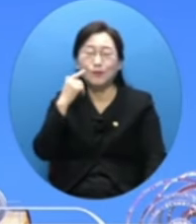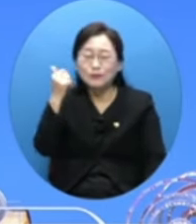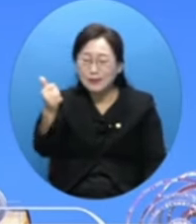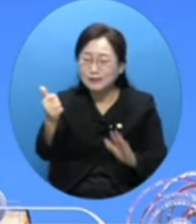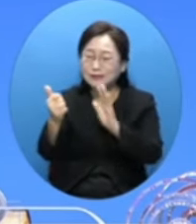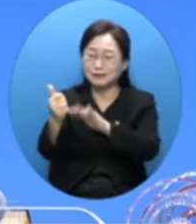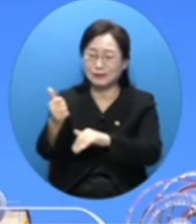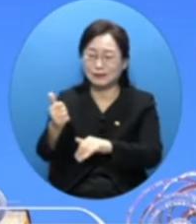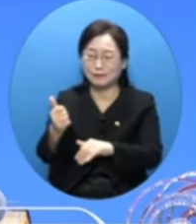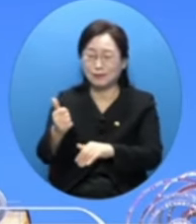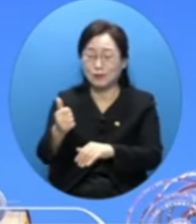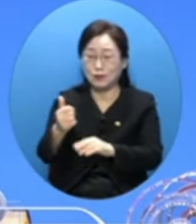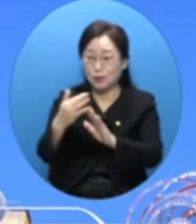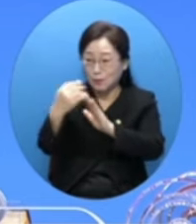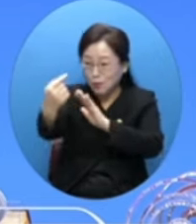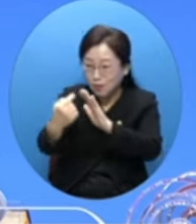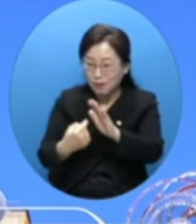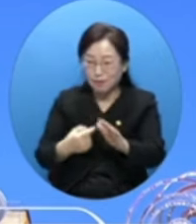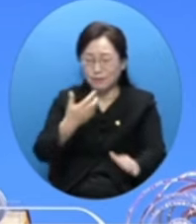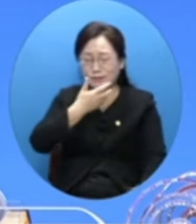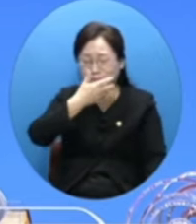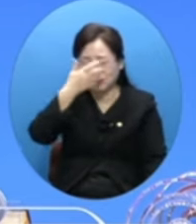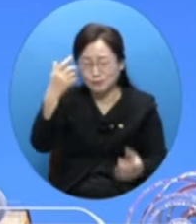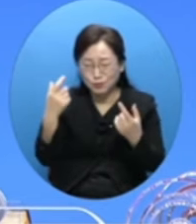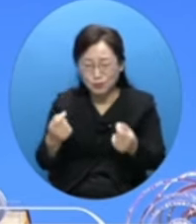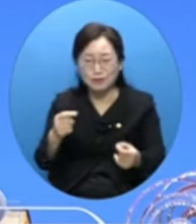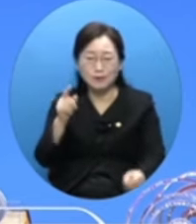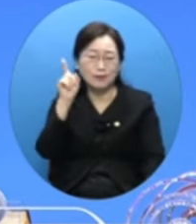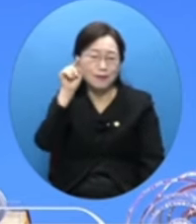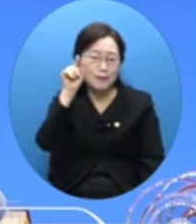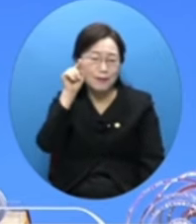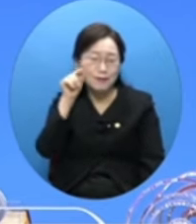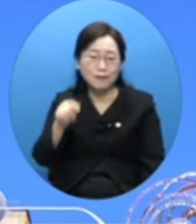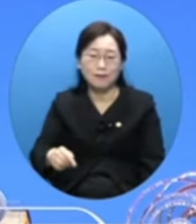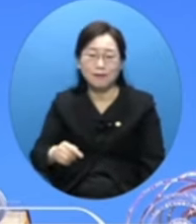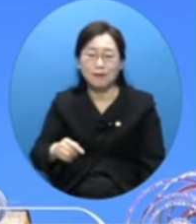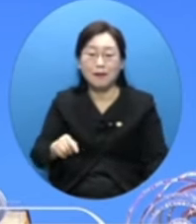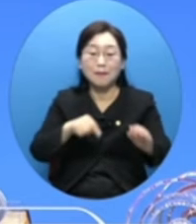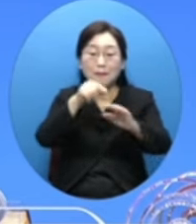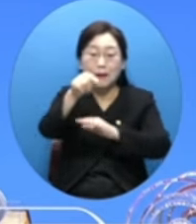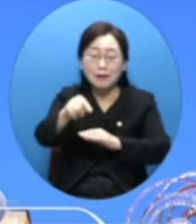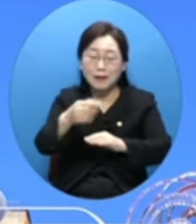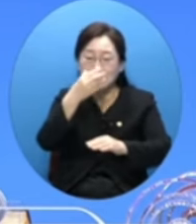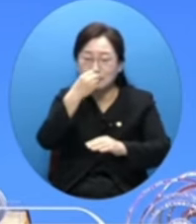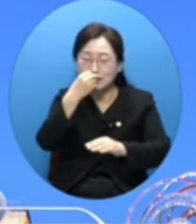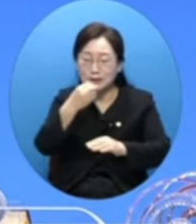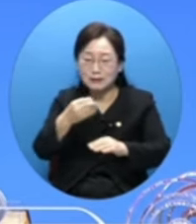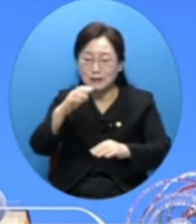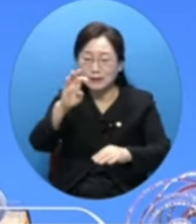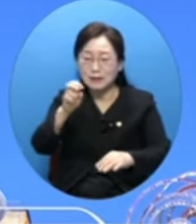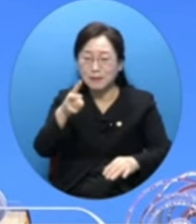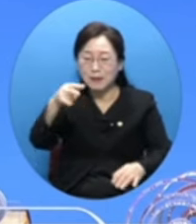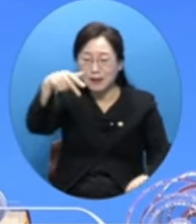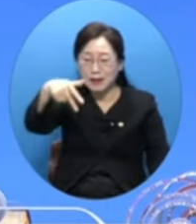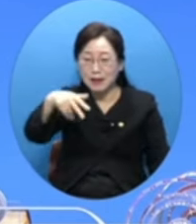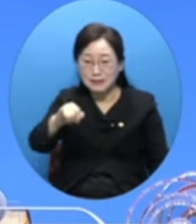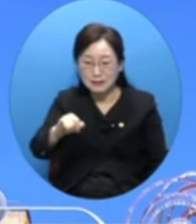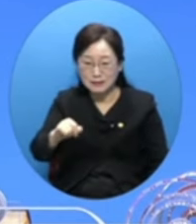목사님 오신 게 꿈만 같습니다. 저는 매일매일 나가서 폐지를 모아서 그렇게 살아갑니다.